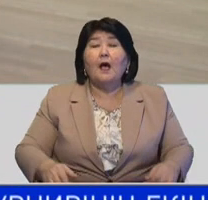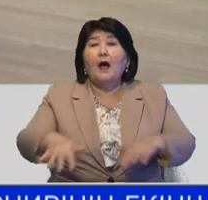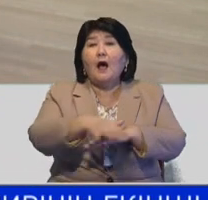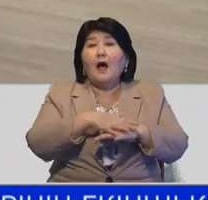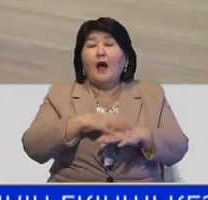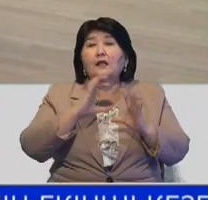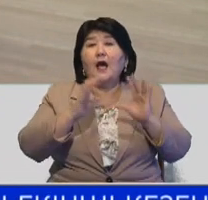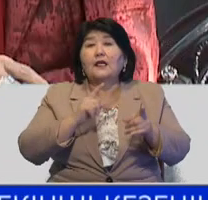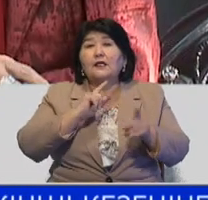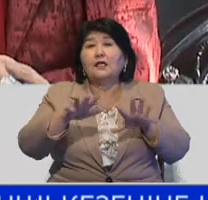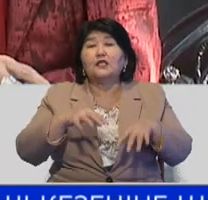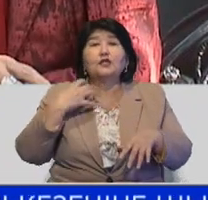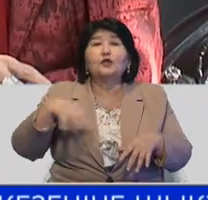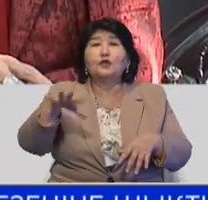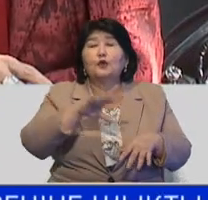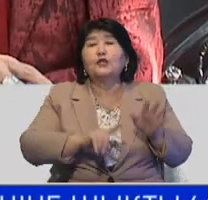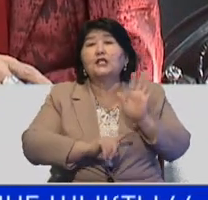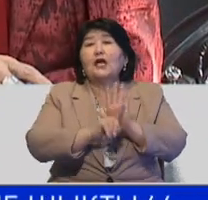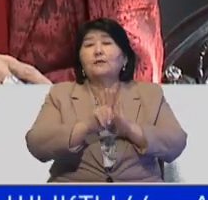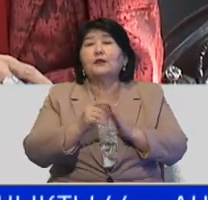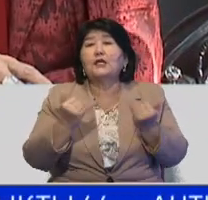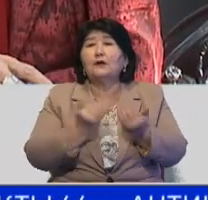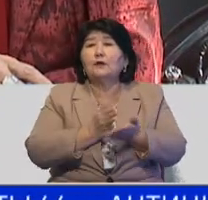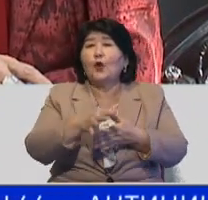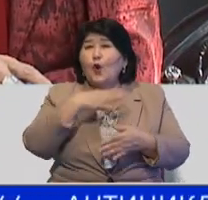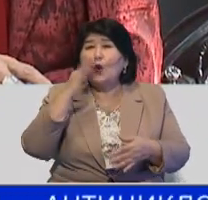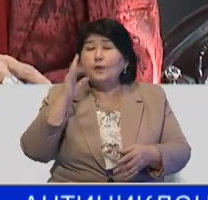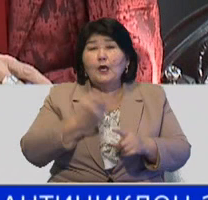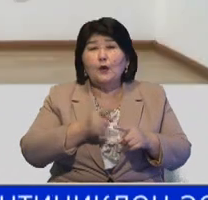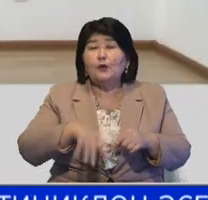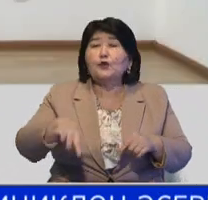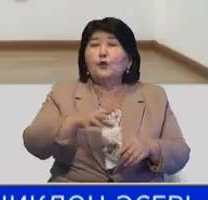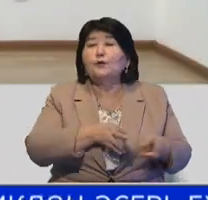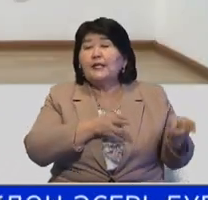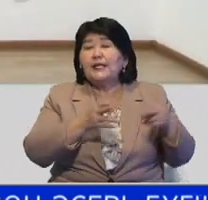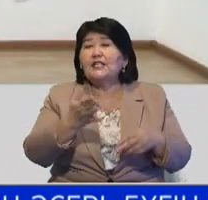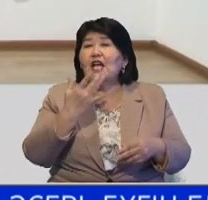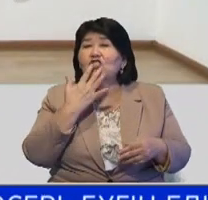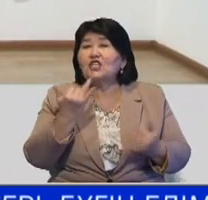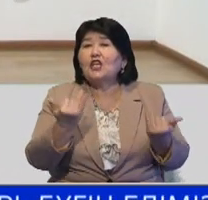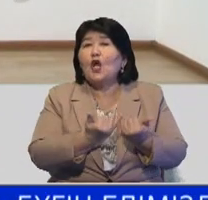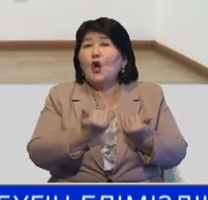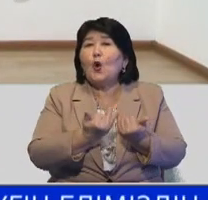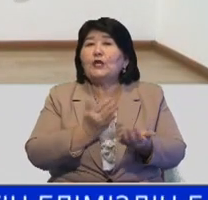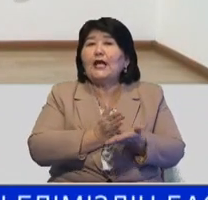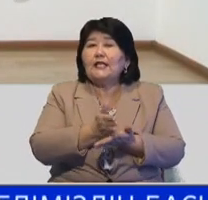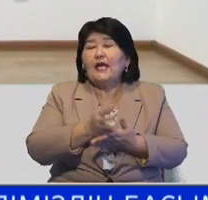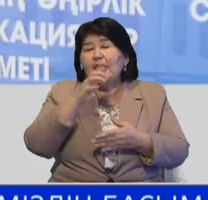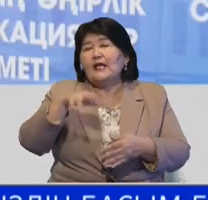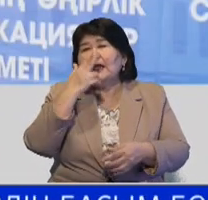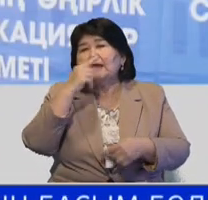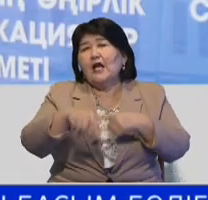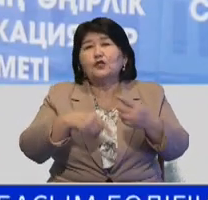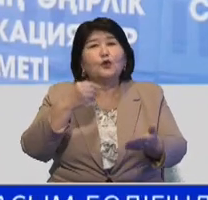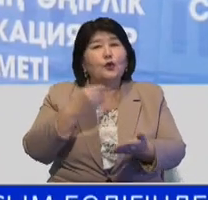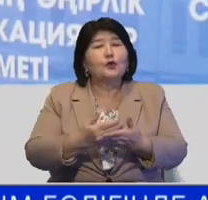Халықаралық жиындарға орай Сыр өңірінде ат басын бұратын меймандар көп болмақ. Осы орайда өңірге келетін шетелдік қонақтар арасында еліміздің дәстүр құндылығы